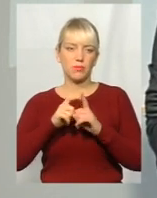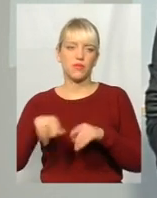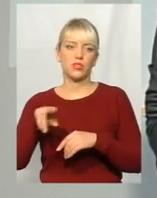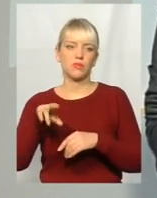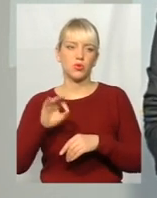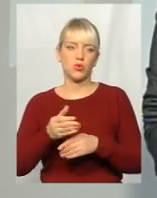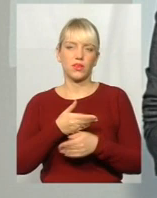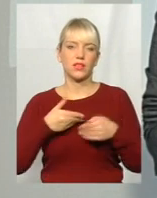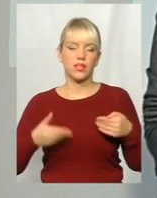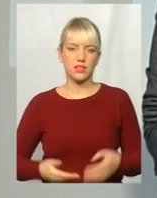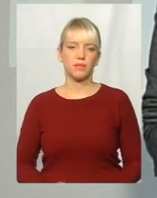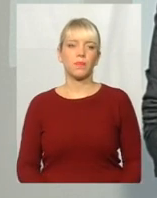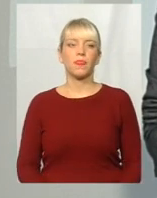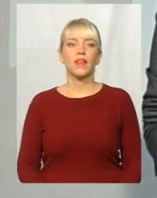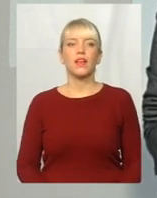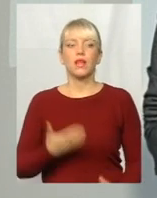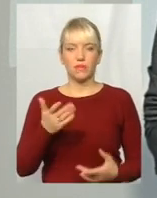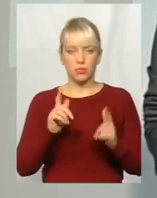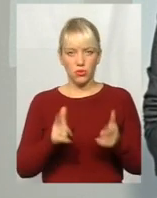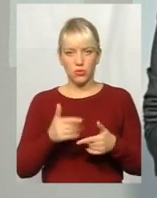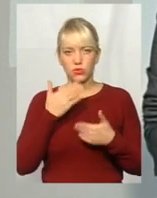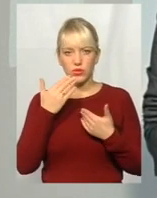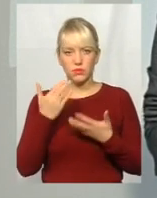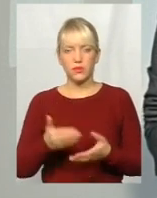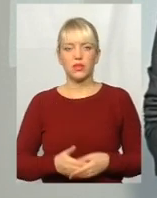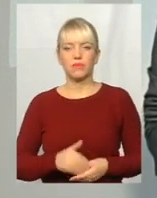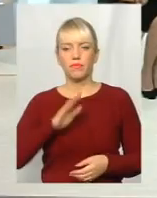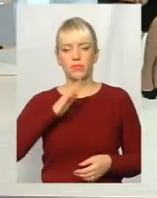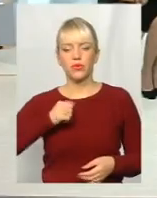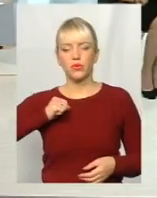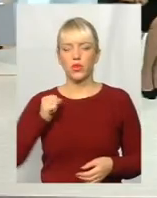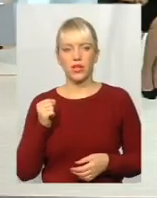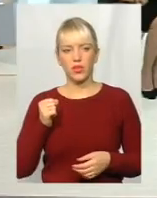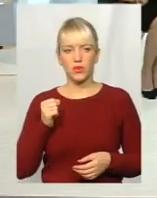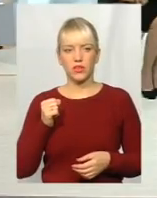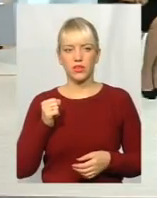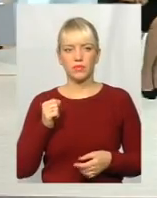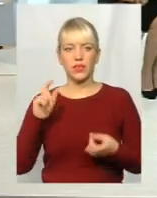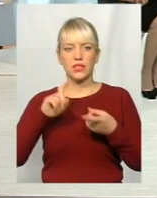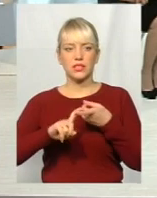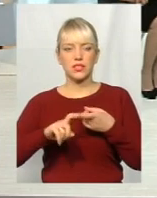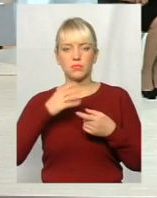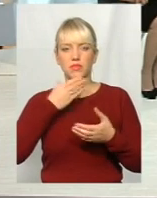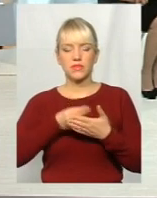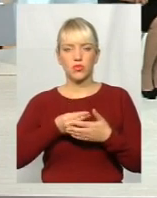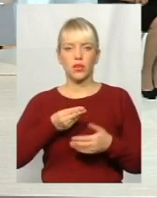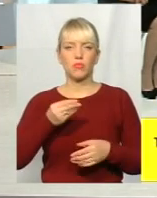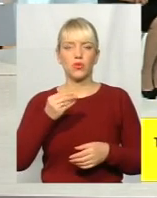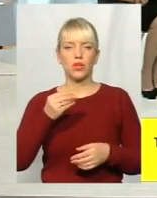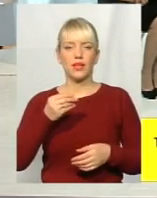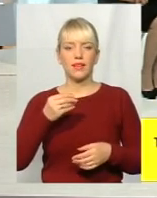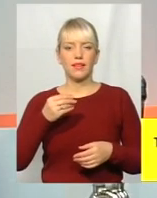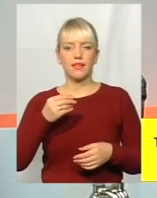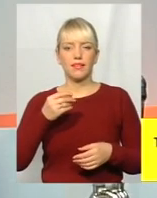продовжуємо. Пане Сергій, ви погоджуєтесь з думкою колеги? Мій колега зачепив в своєму інтерв'ю дуже